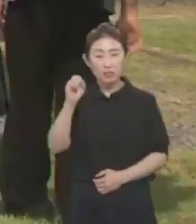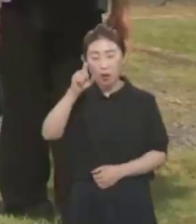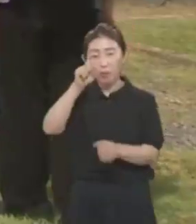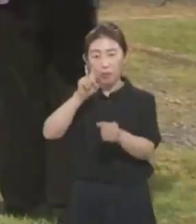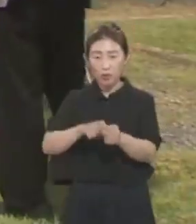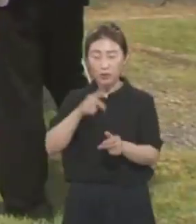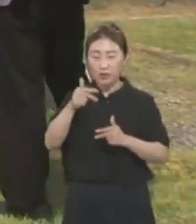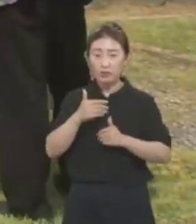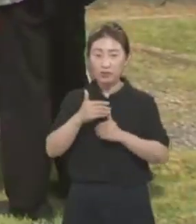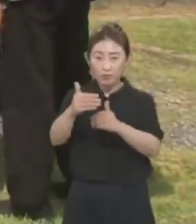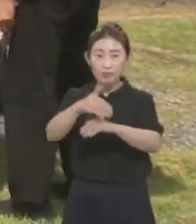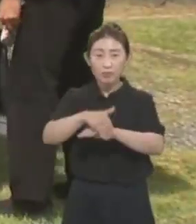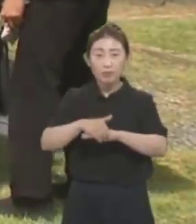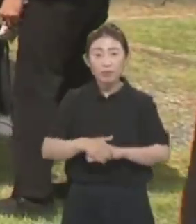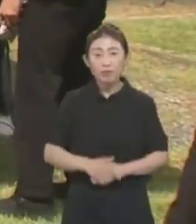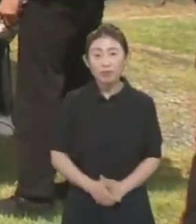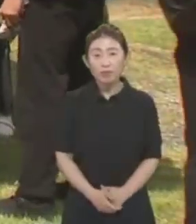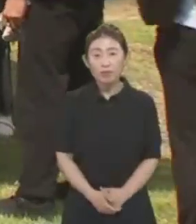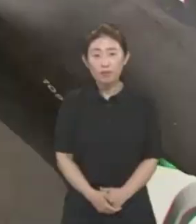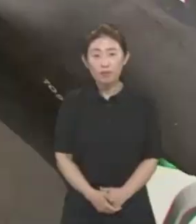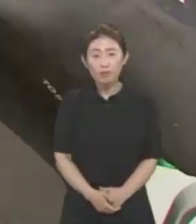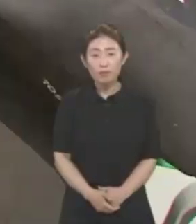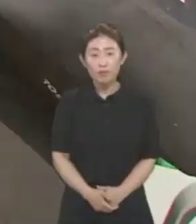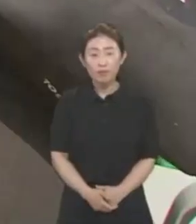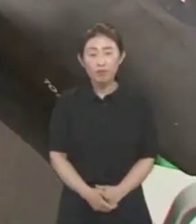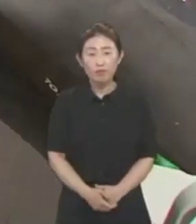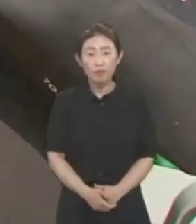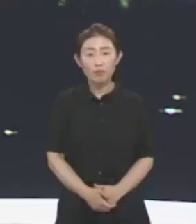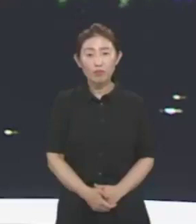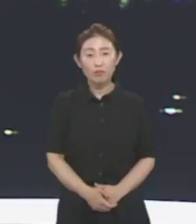목표로 사업을 추진합니다.